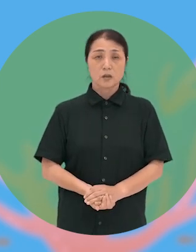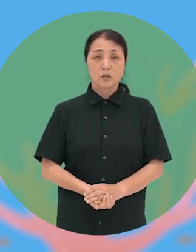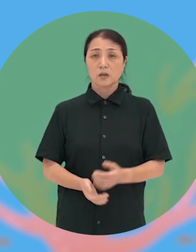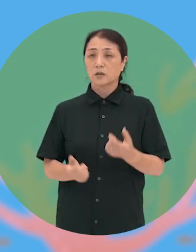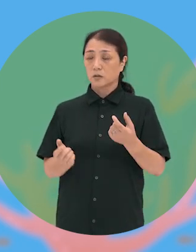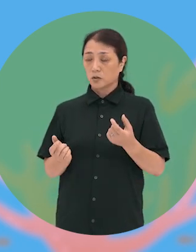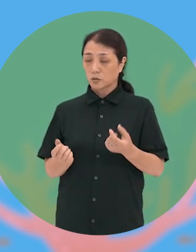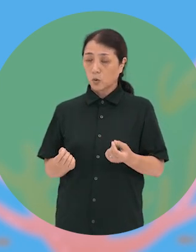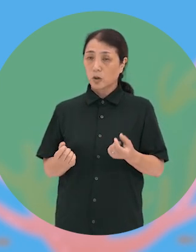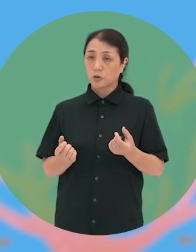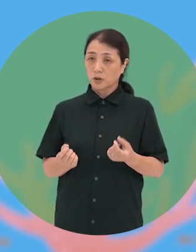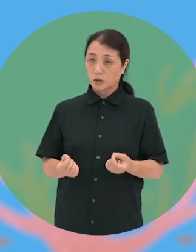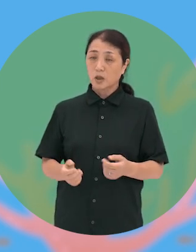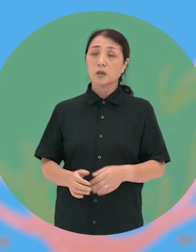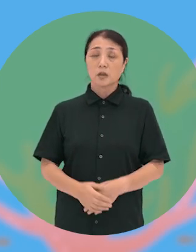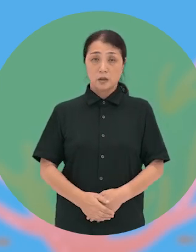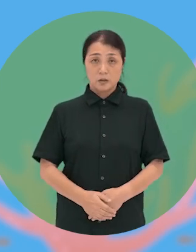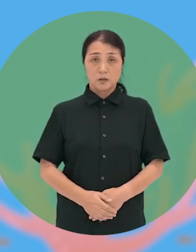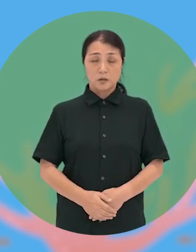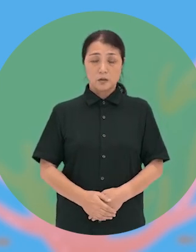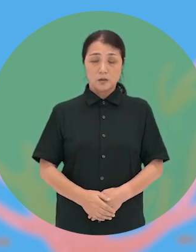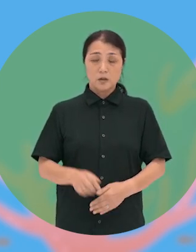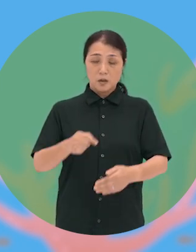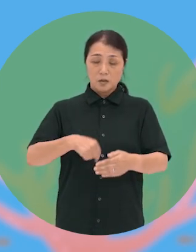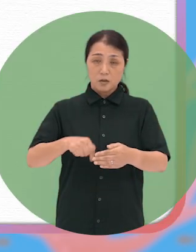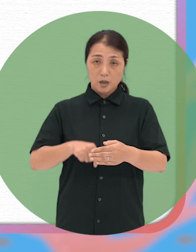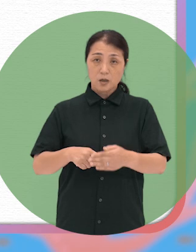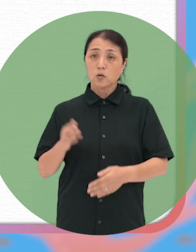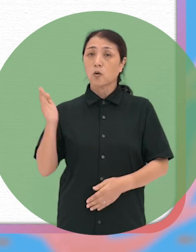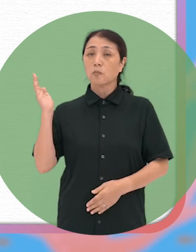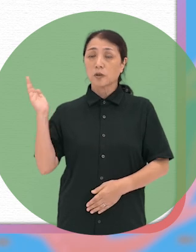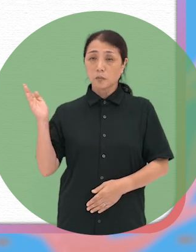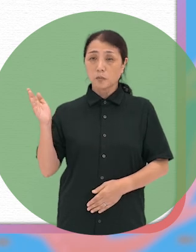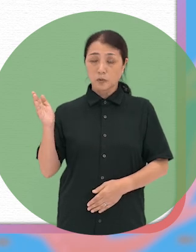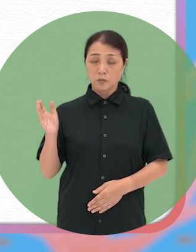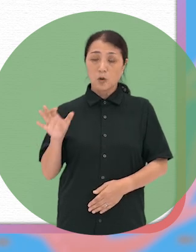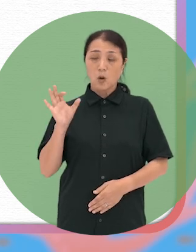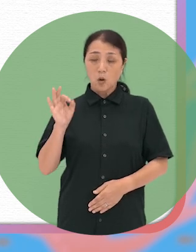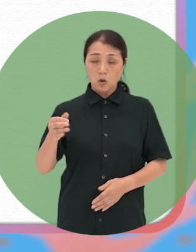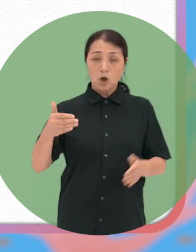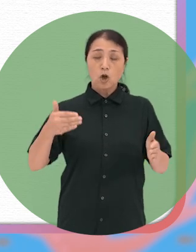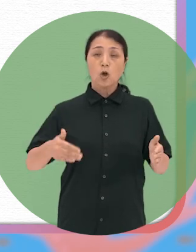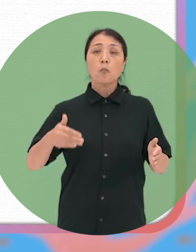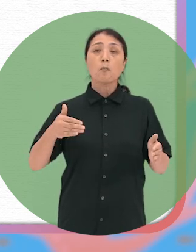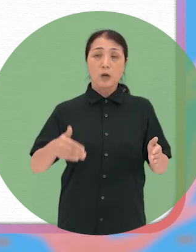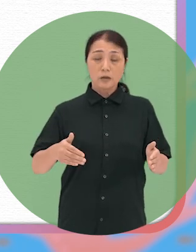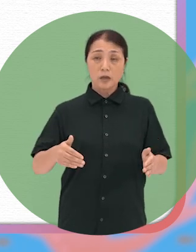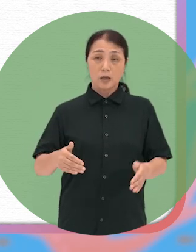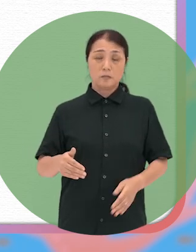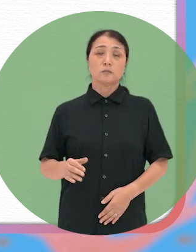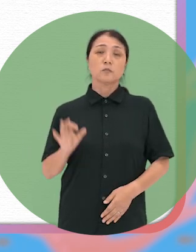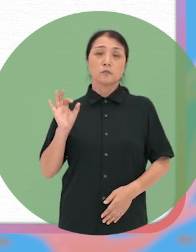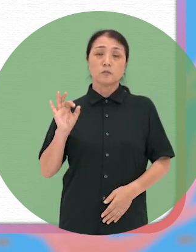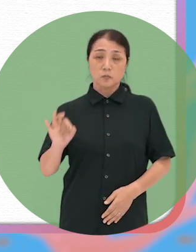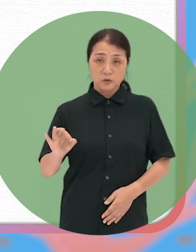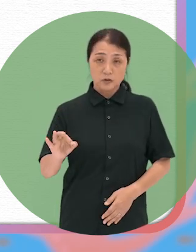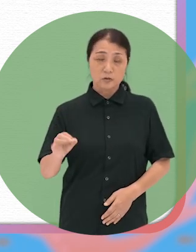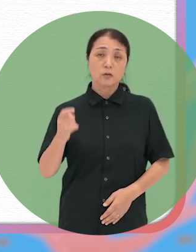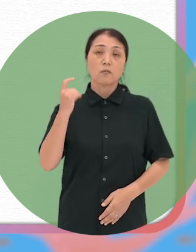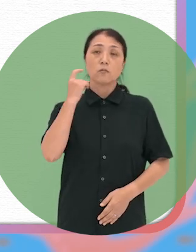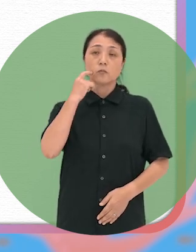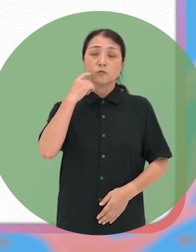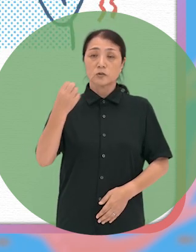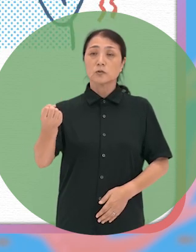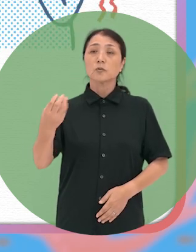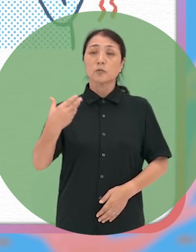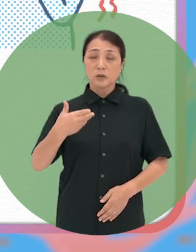れないね。被害の内訳を見てみると、未払いの料金を支払えなどと架空の事実を口実にお金を騙